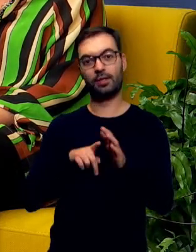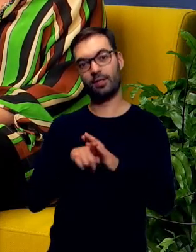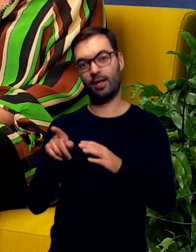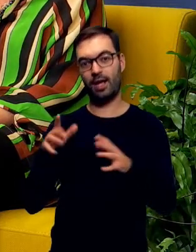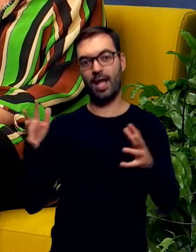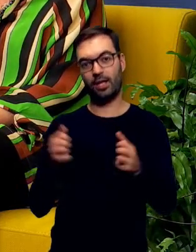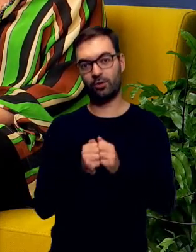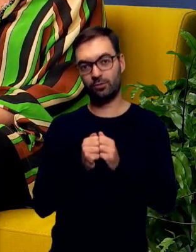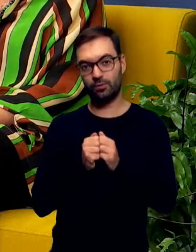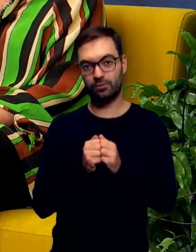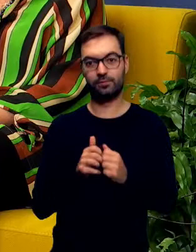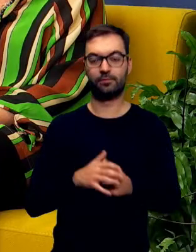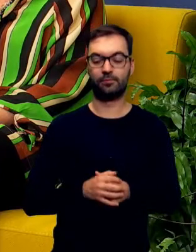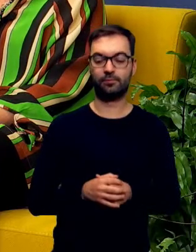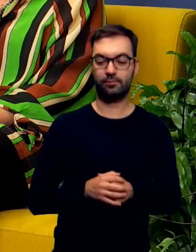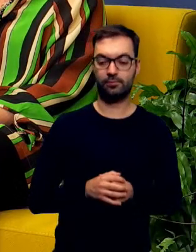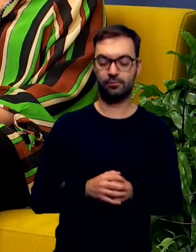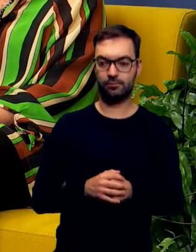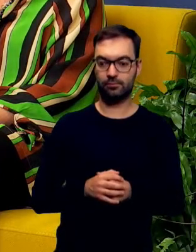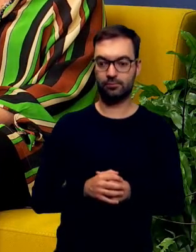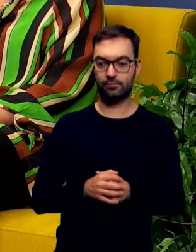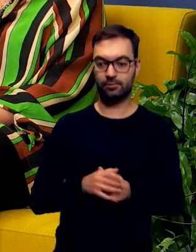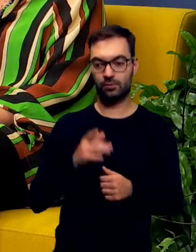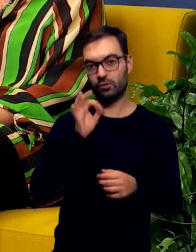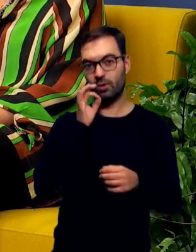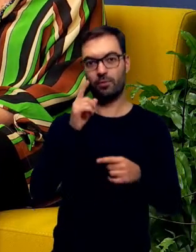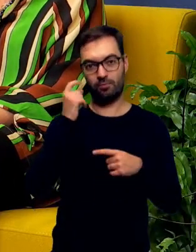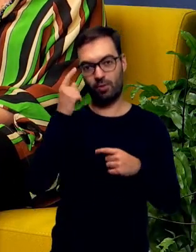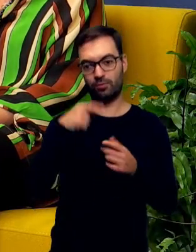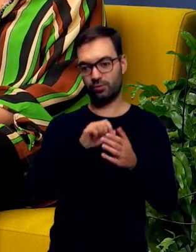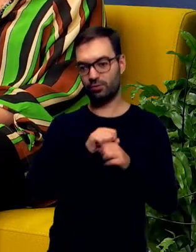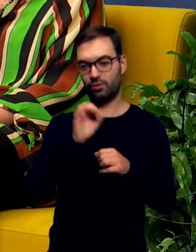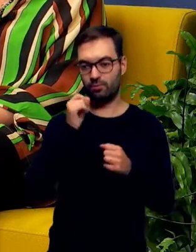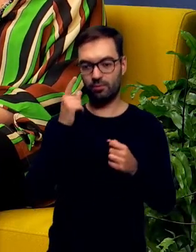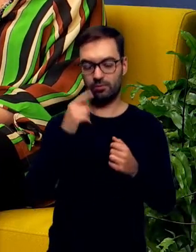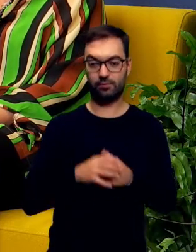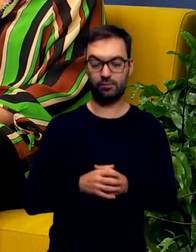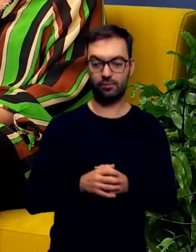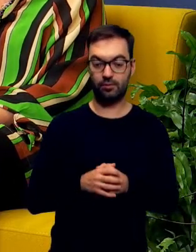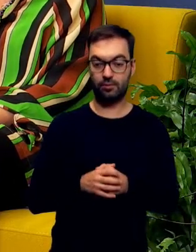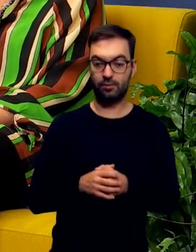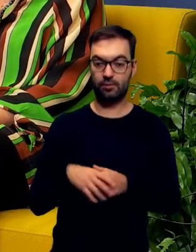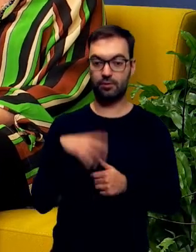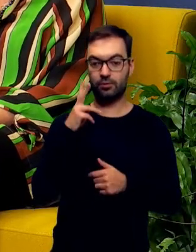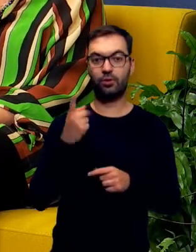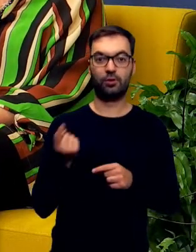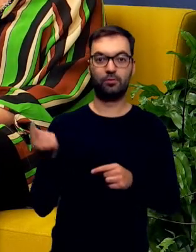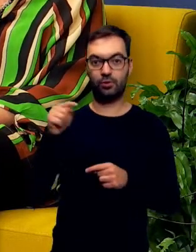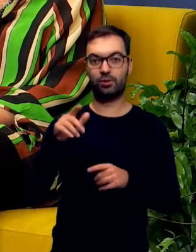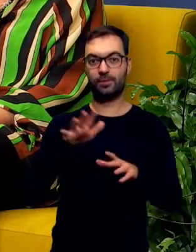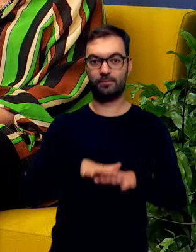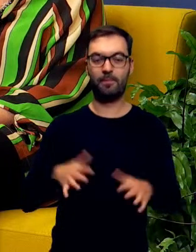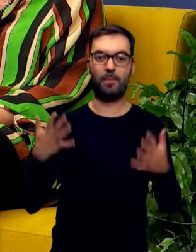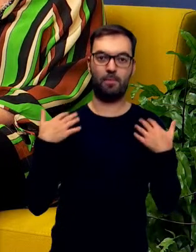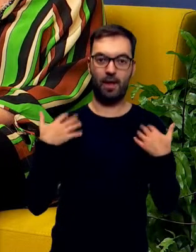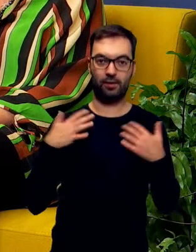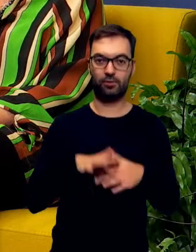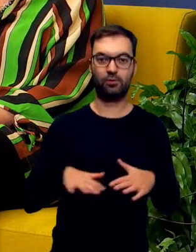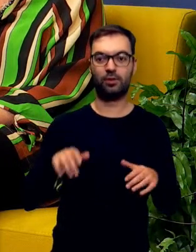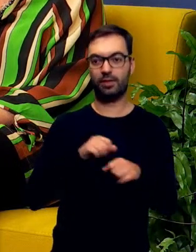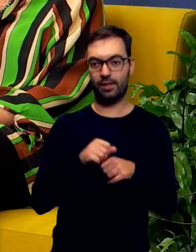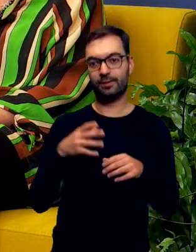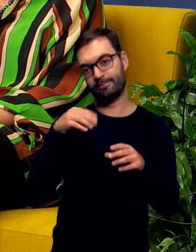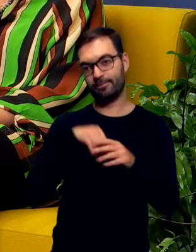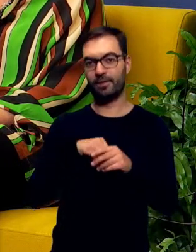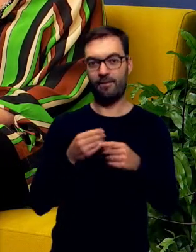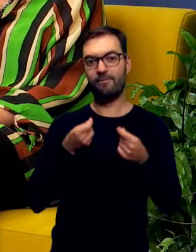służbę ratunkową i to się wydaje być dobrym rozwiązaniem. Znaczy, że ktoś, kto wchodzi na teren parku,